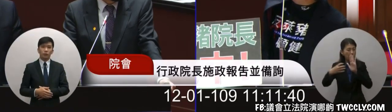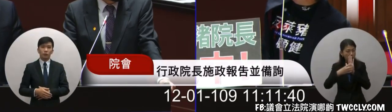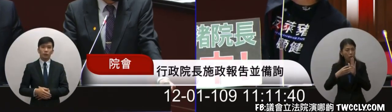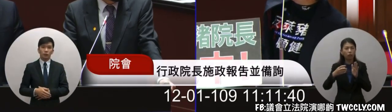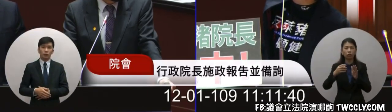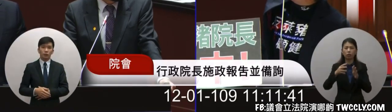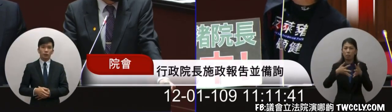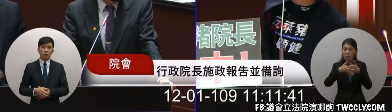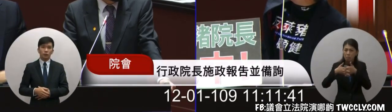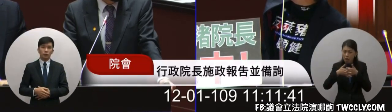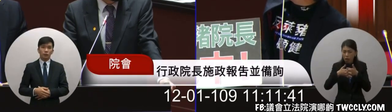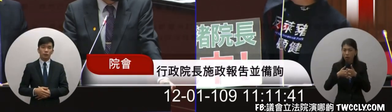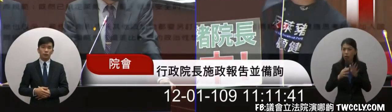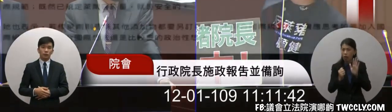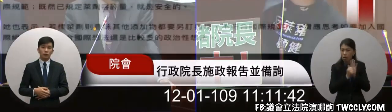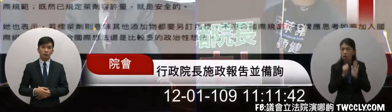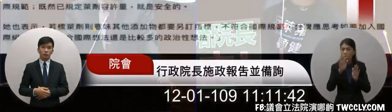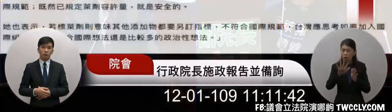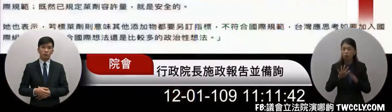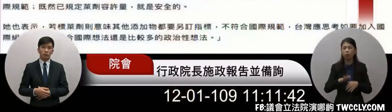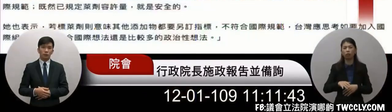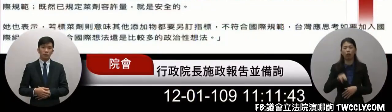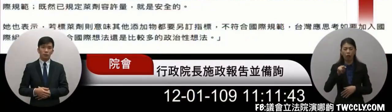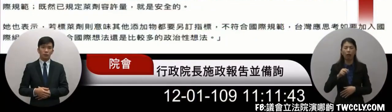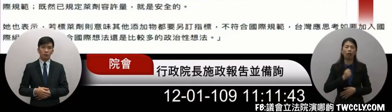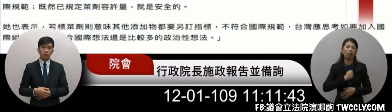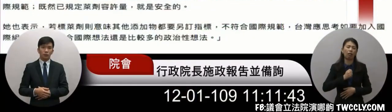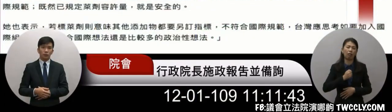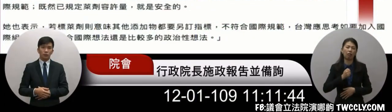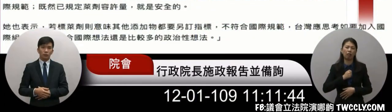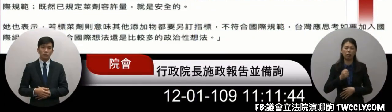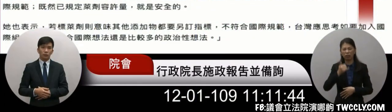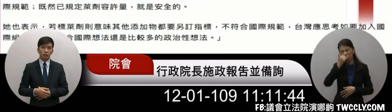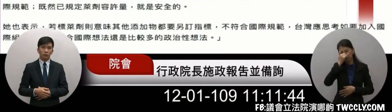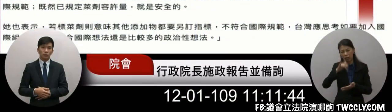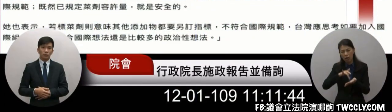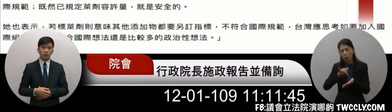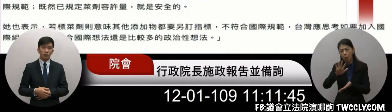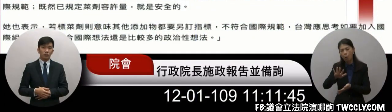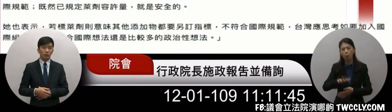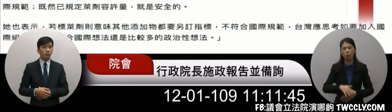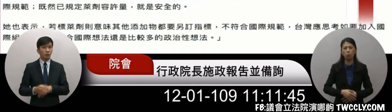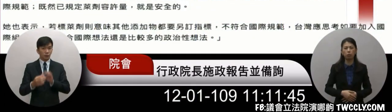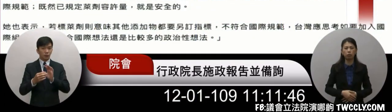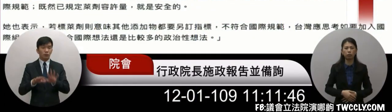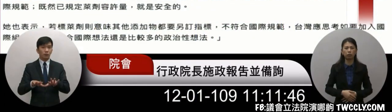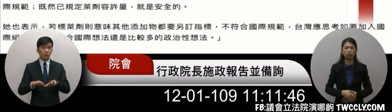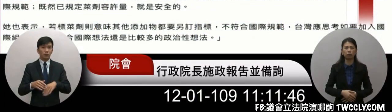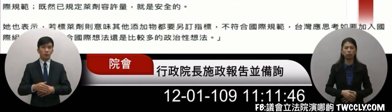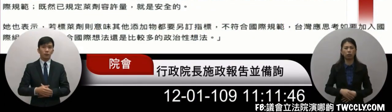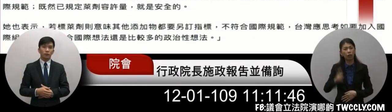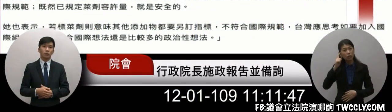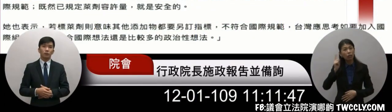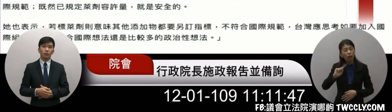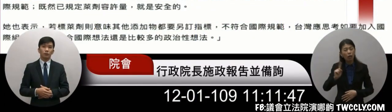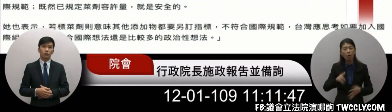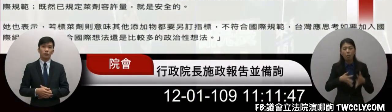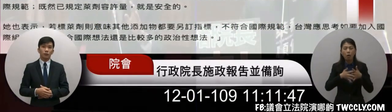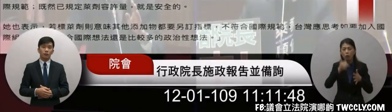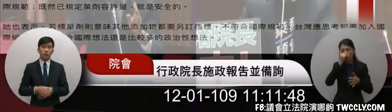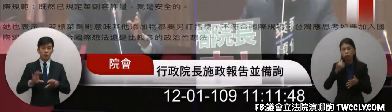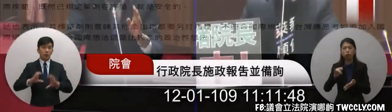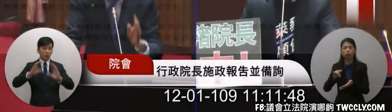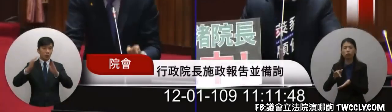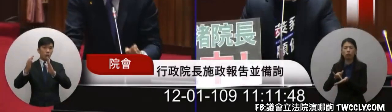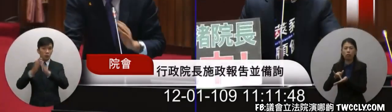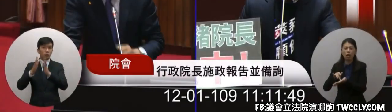楚，只要看产地来源美国就可以清楚辨认是否有来猪，怎么辨认？ 现在只有 那就是美猪就是来猪，不是吗？ 13个国家